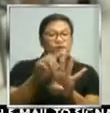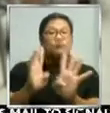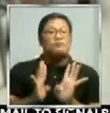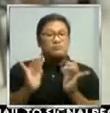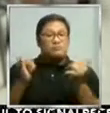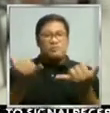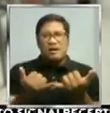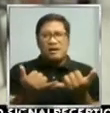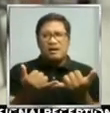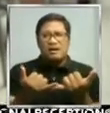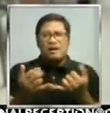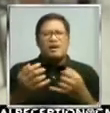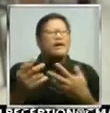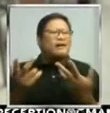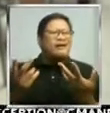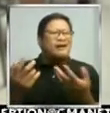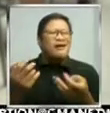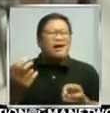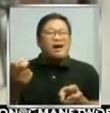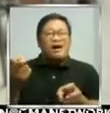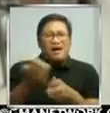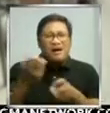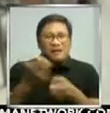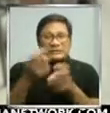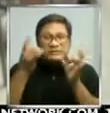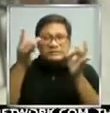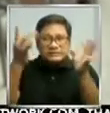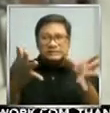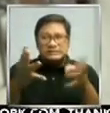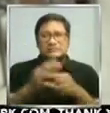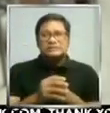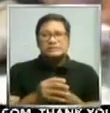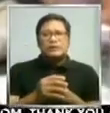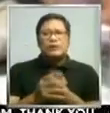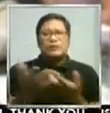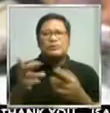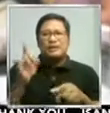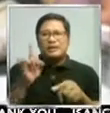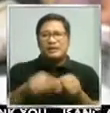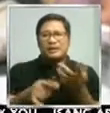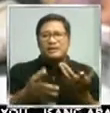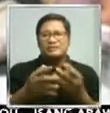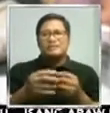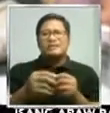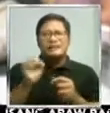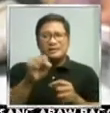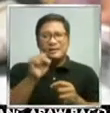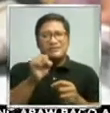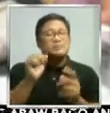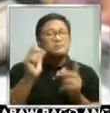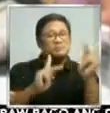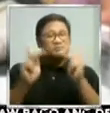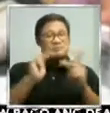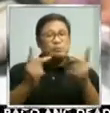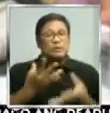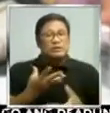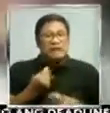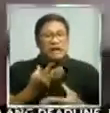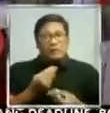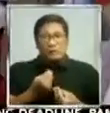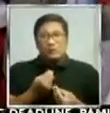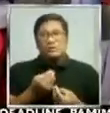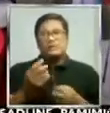mga hindi pa namin masyadong matapos, masaturate. Kasi syempre, takot yung mga tao, yung mga taga-CSWD kung